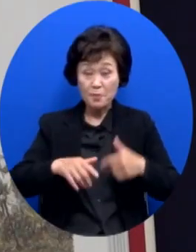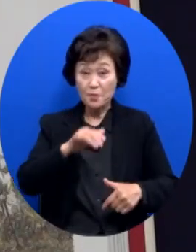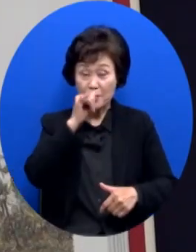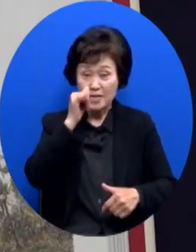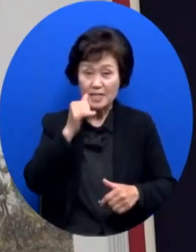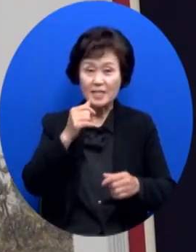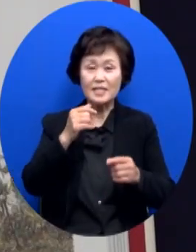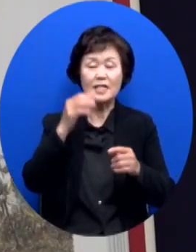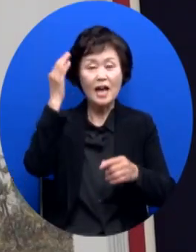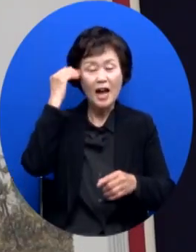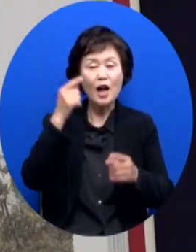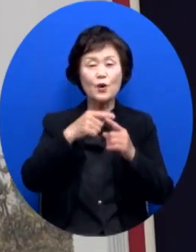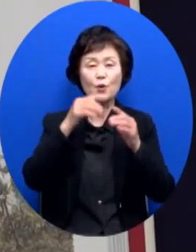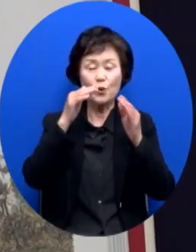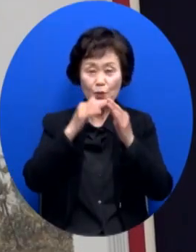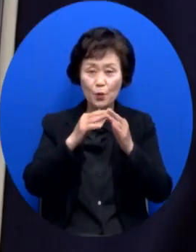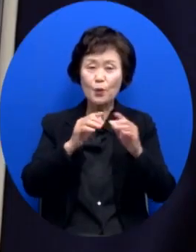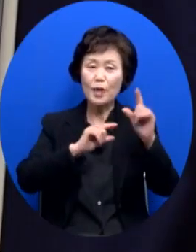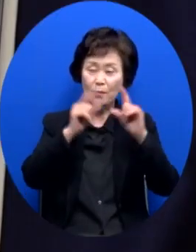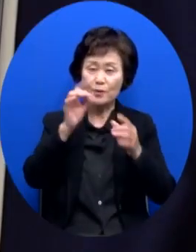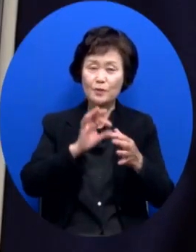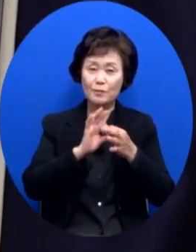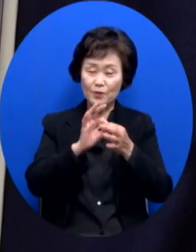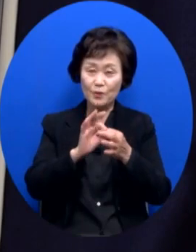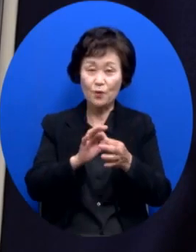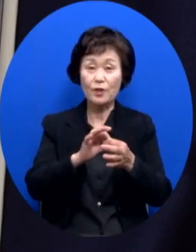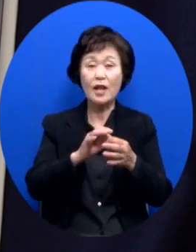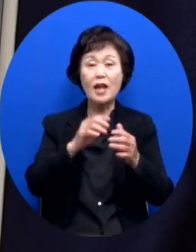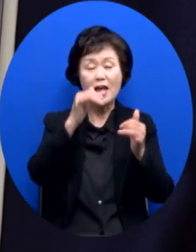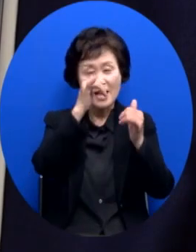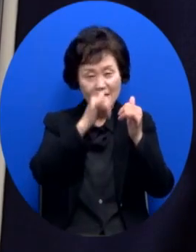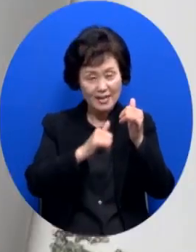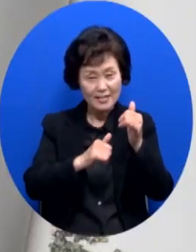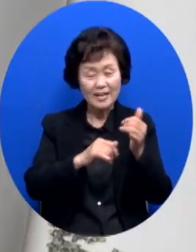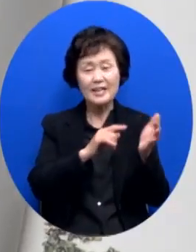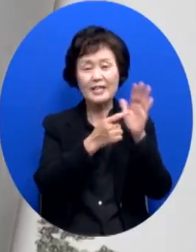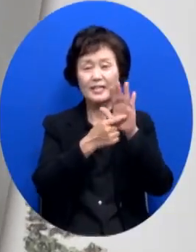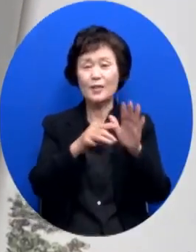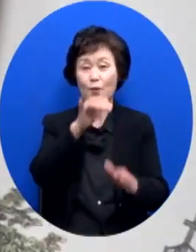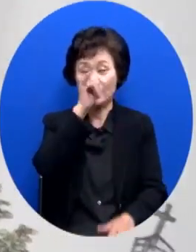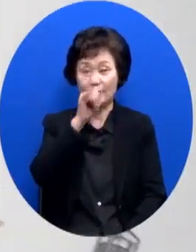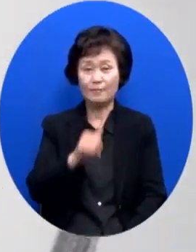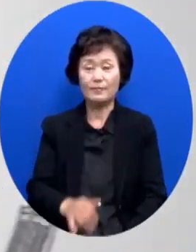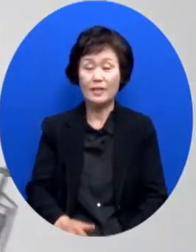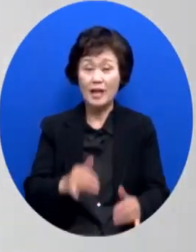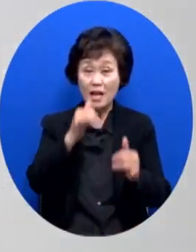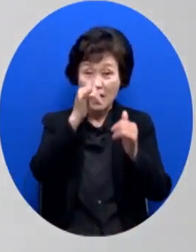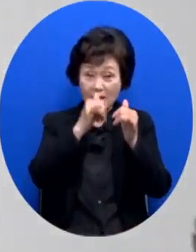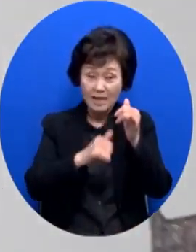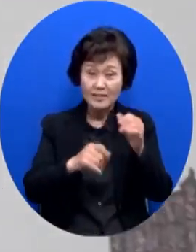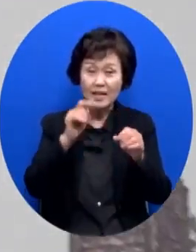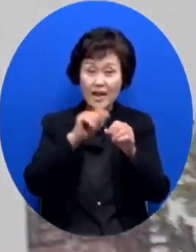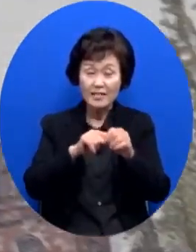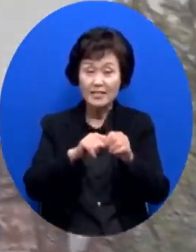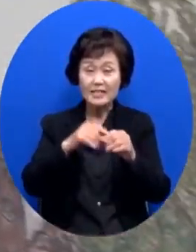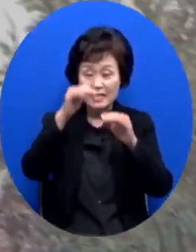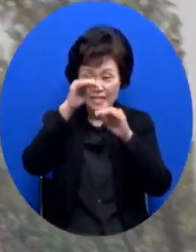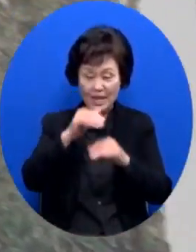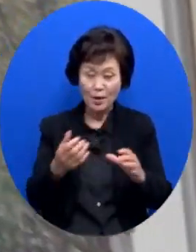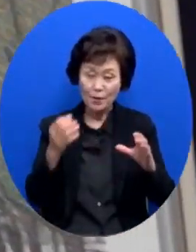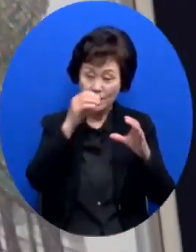모든 한국교회의 빛나는 순간과 역사를 재현했습니다. 역사적 가치를 담은 한국교회